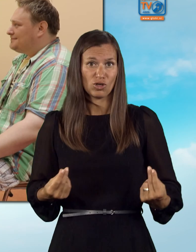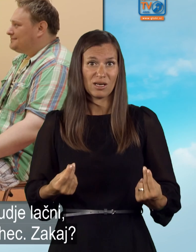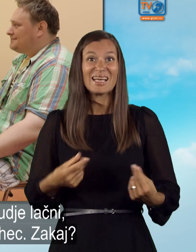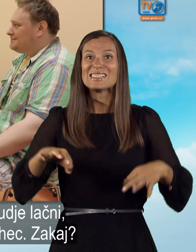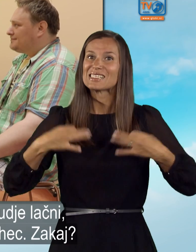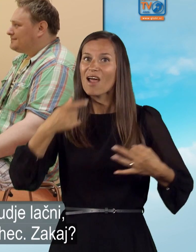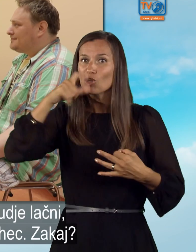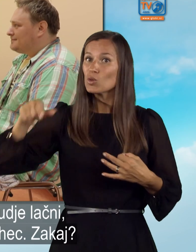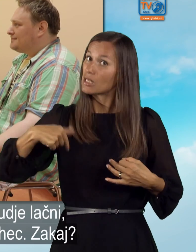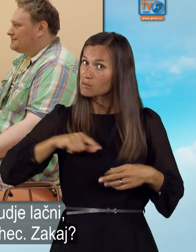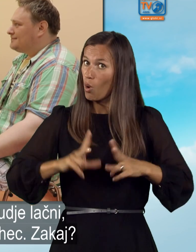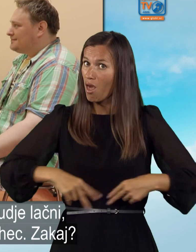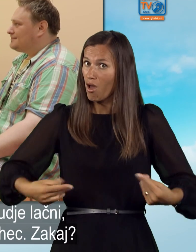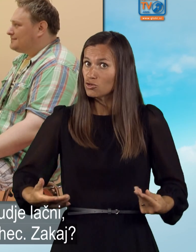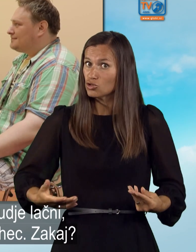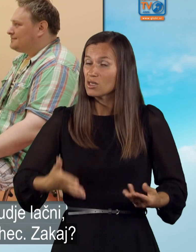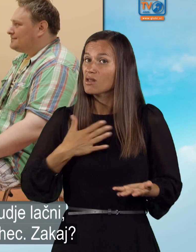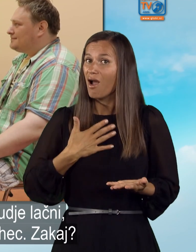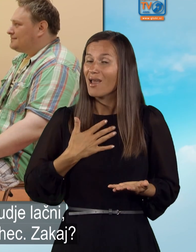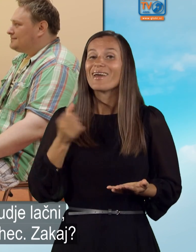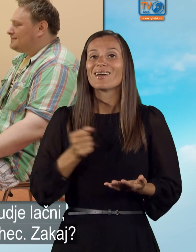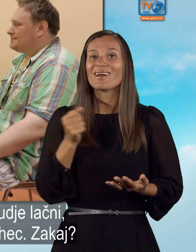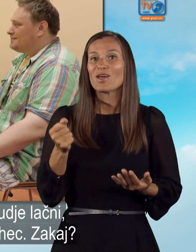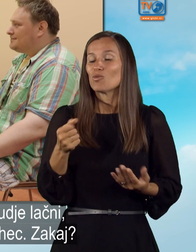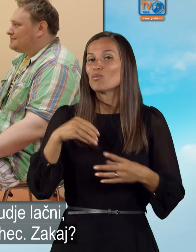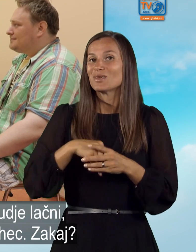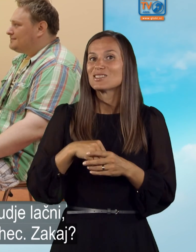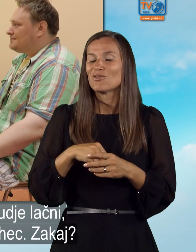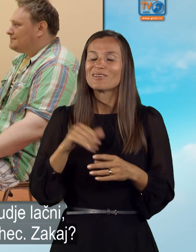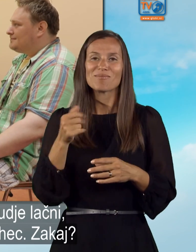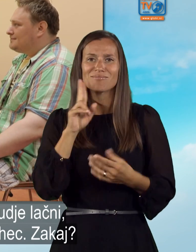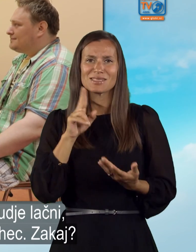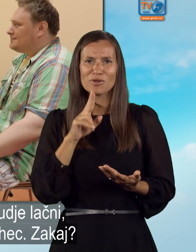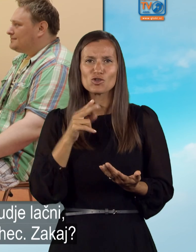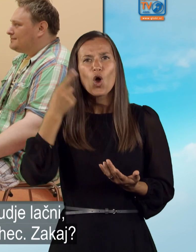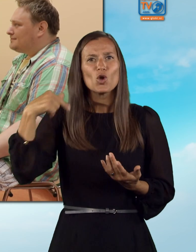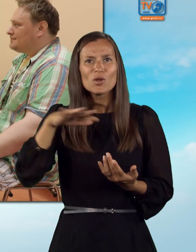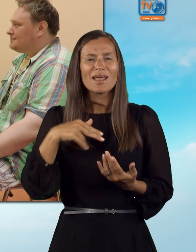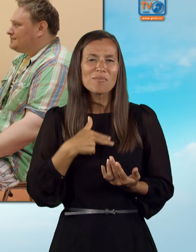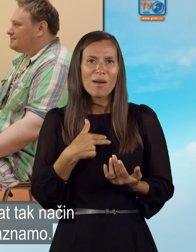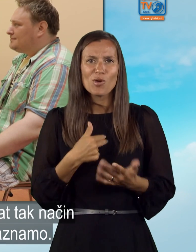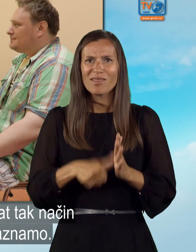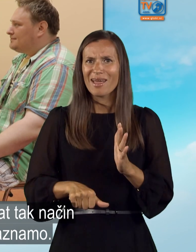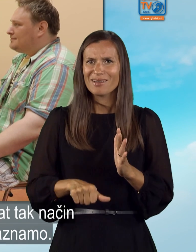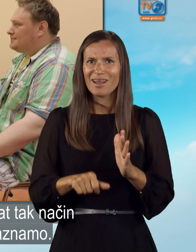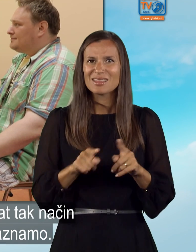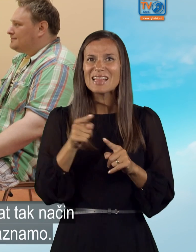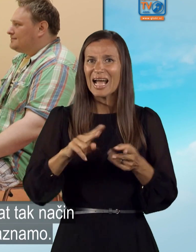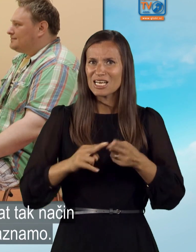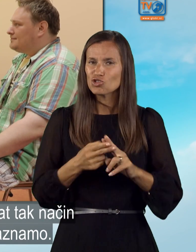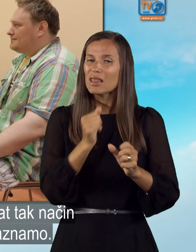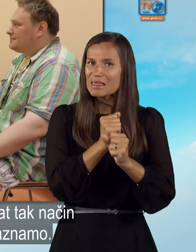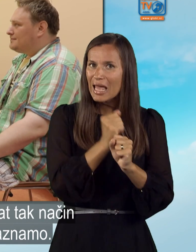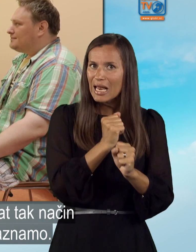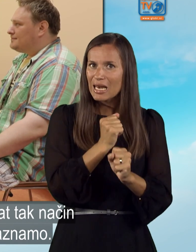smo zdravi ljudje lačni. Ne? Zakaj? Zaradi tega, ker pravzaprav je hec. Ljudje imamo kar naenkrat tak